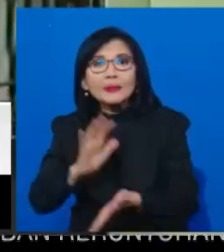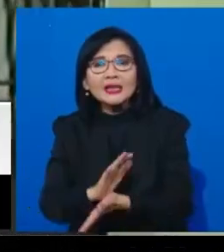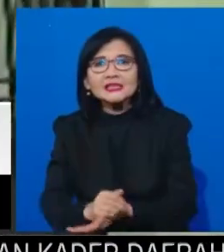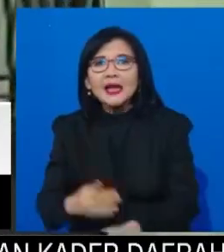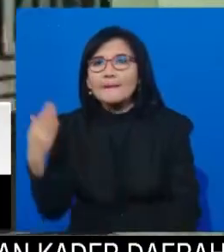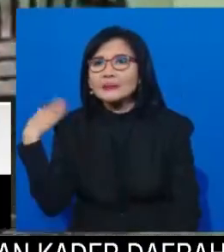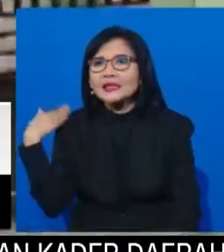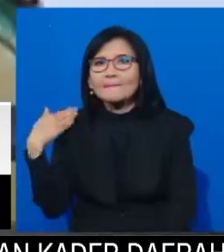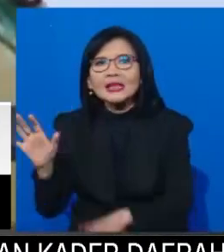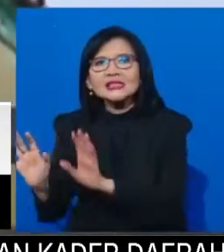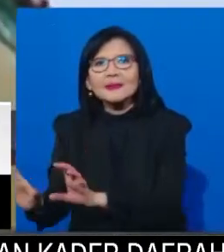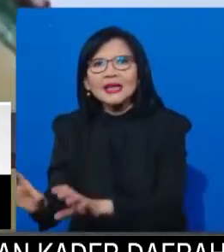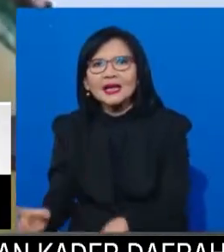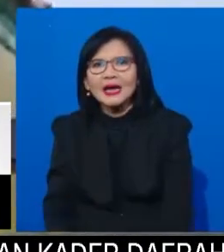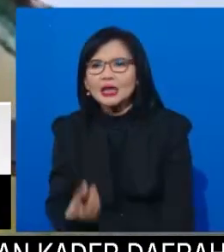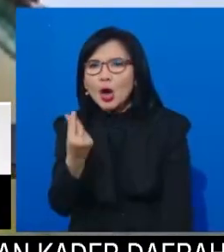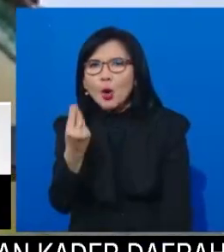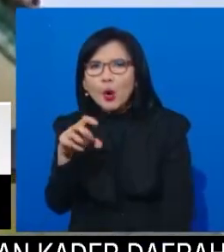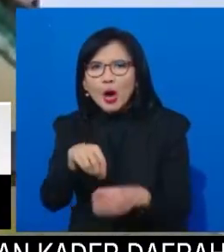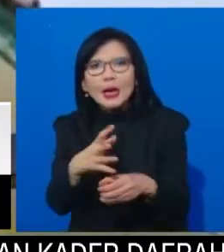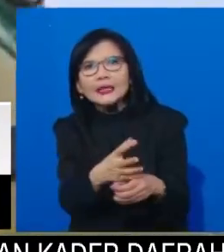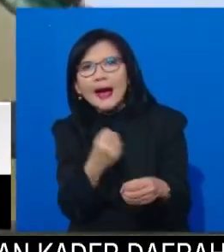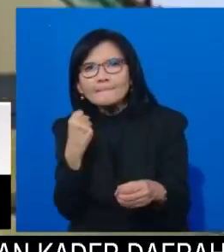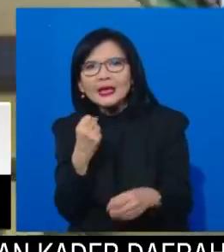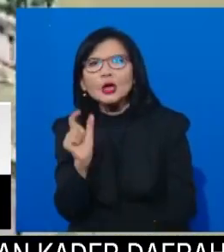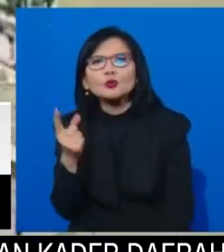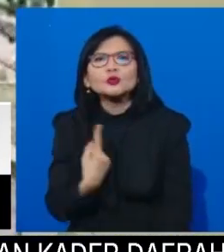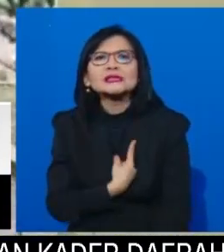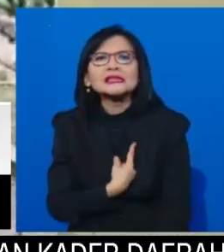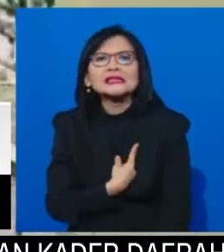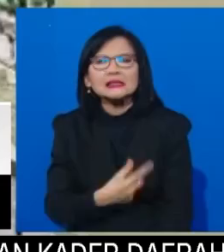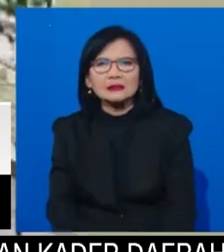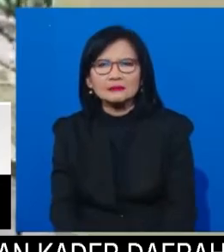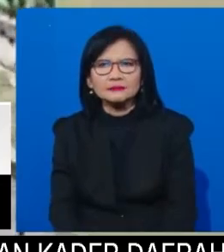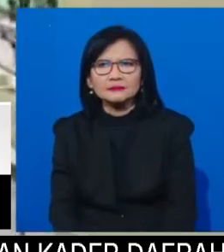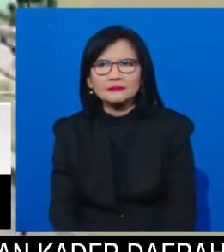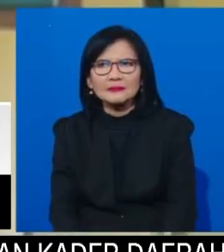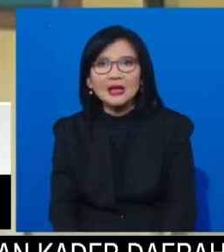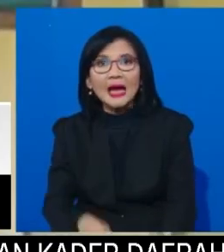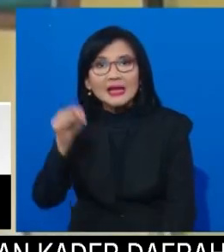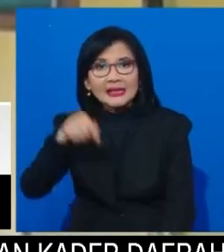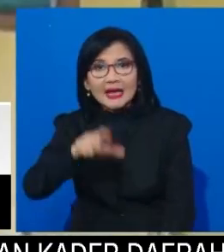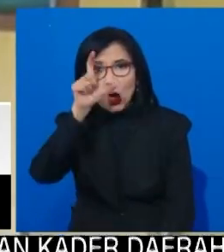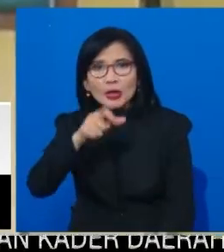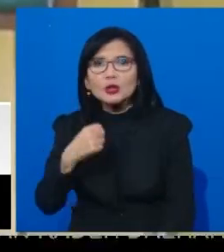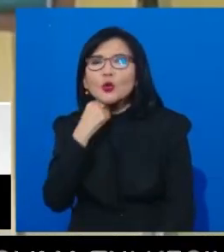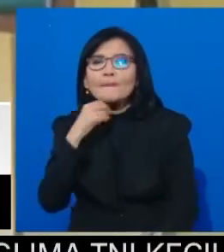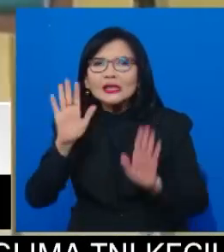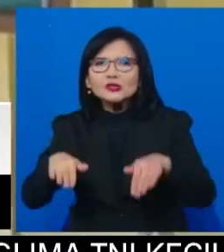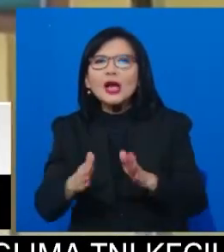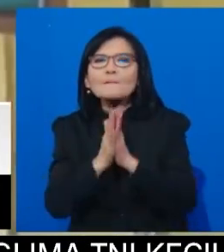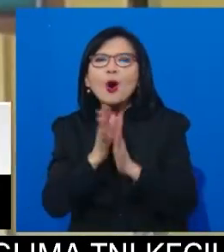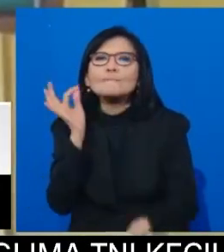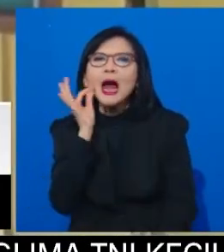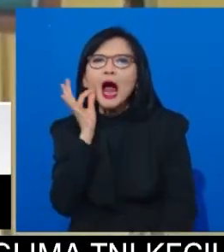sebagai pelaku penggelapan uang tabungan siswa untuk kepentingan pribadi. Ijang yang kini sudah pensiun memohon maaf dan